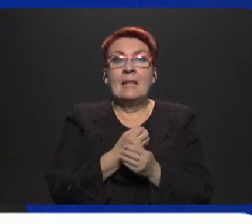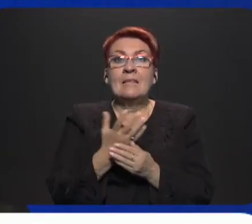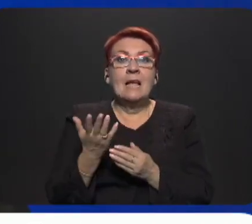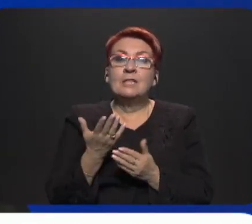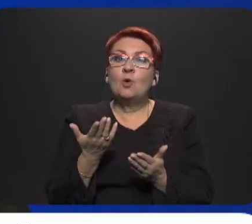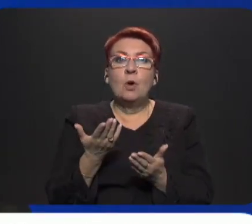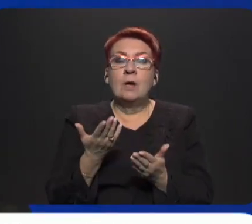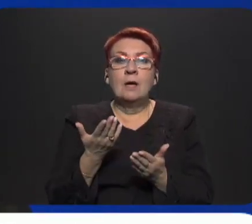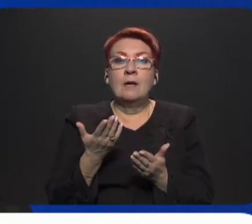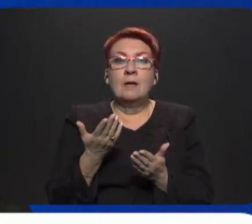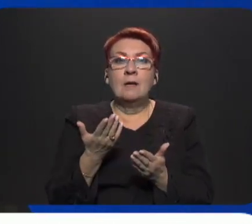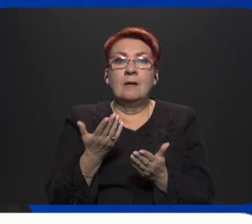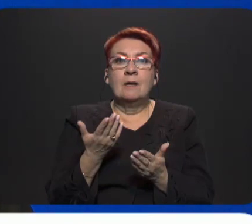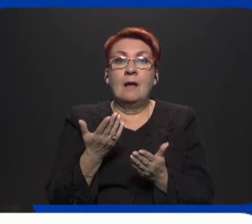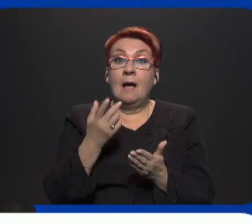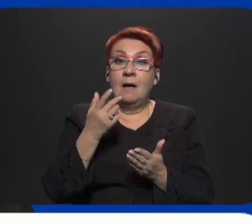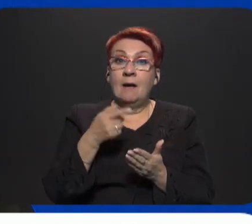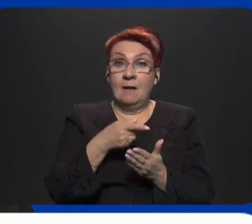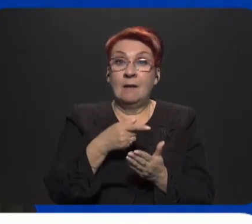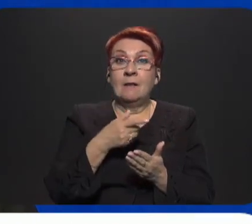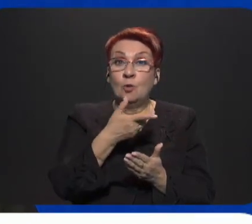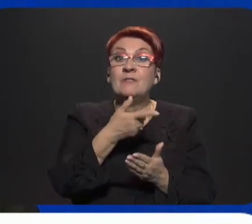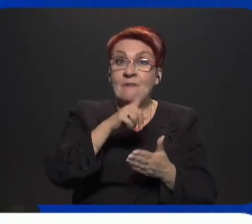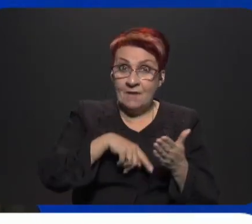тогда ты должен рассуждать. А ведь